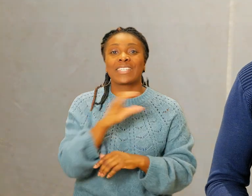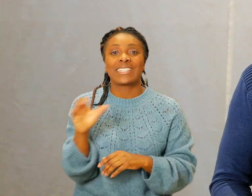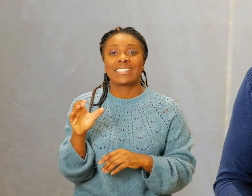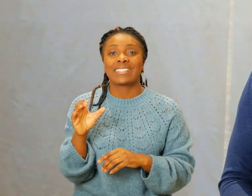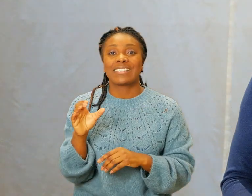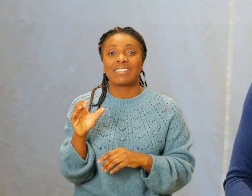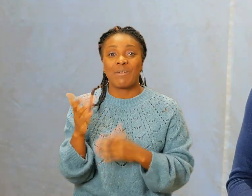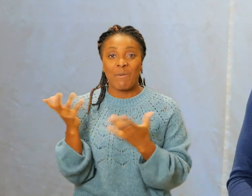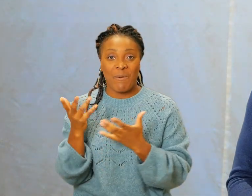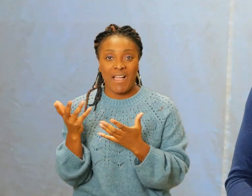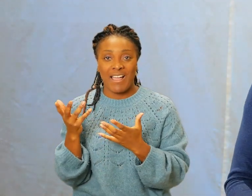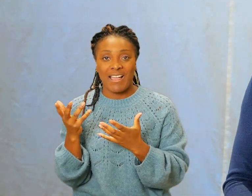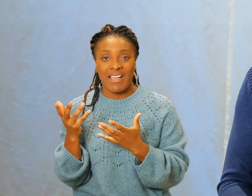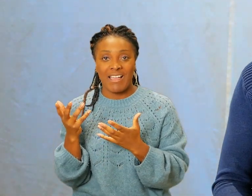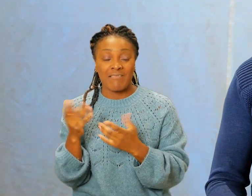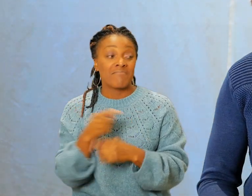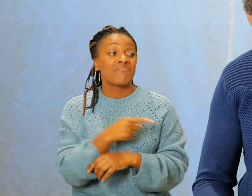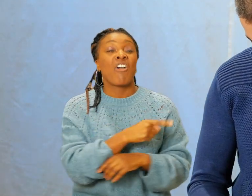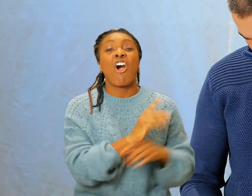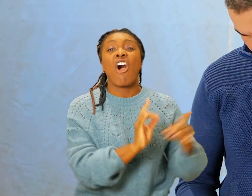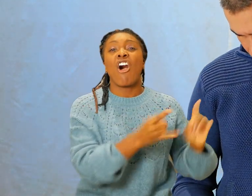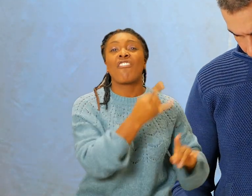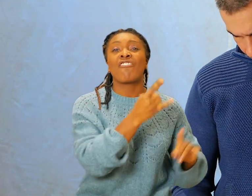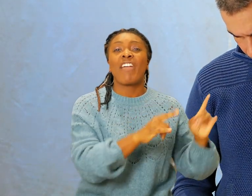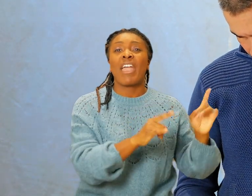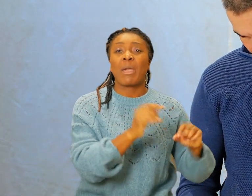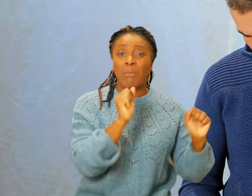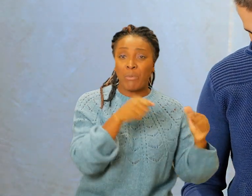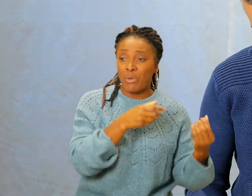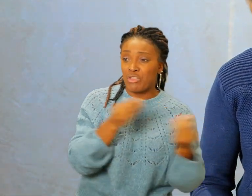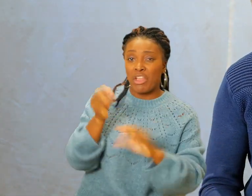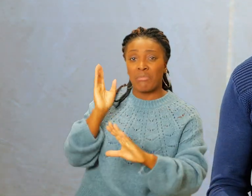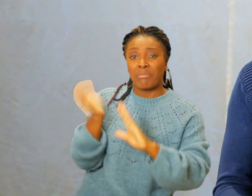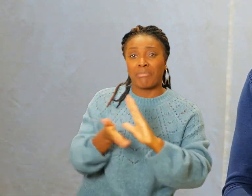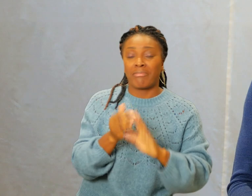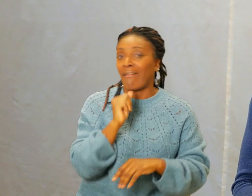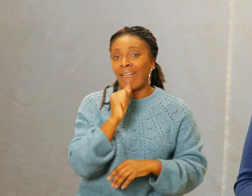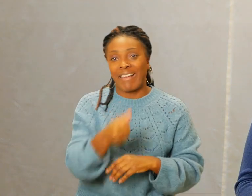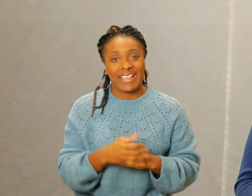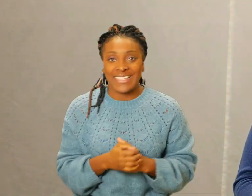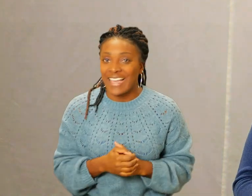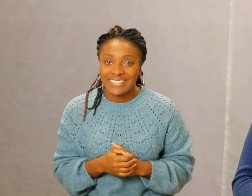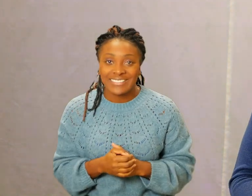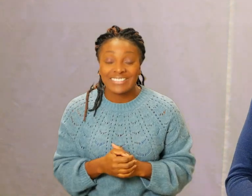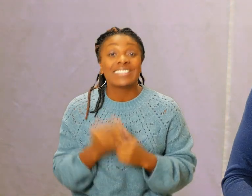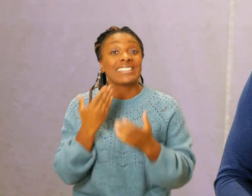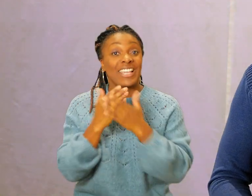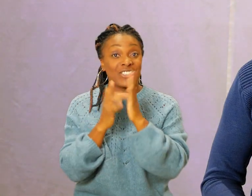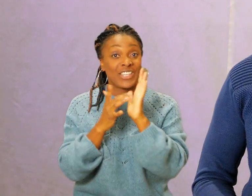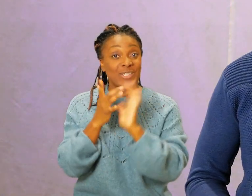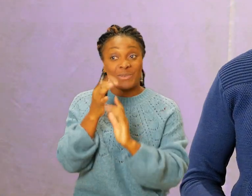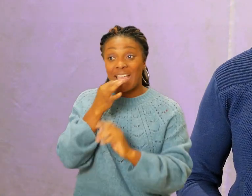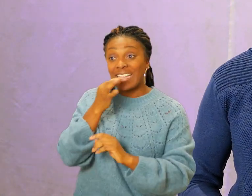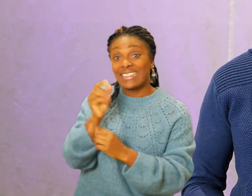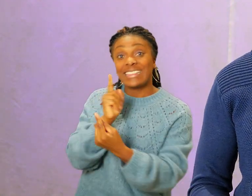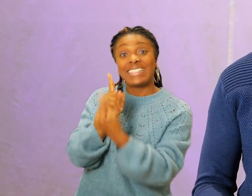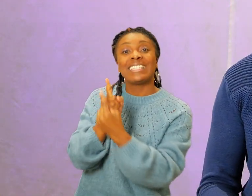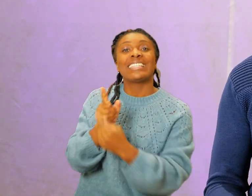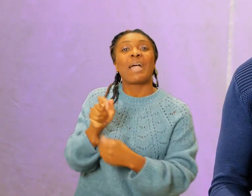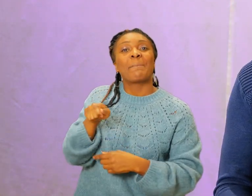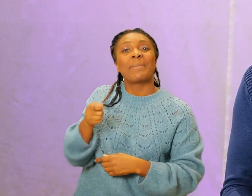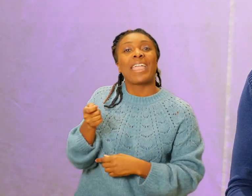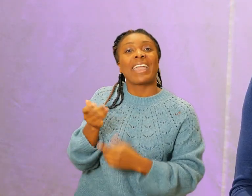l'enfer ne prévaudront point contre elle. C'est ce que Jésus va déclarer à Pierre. Et parfois, on a mal